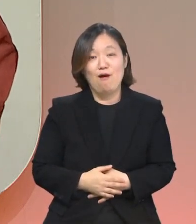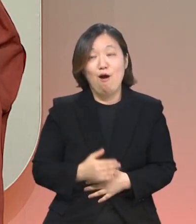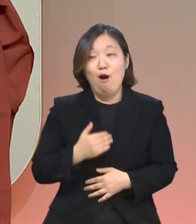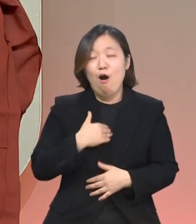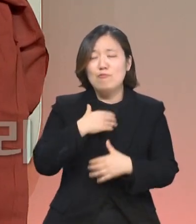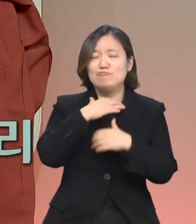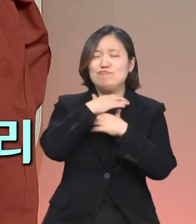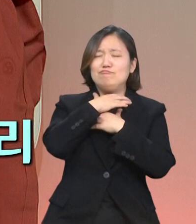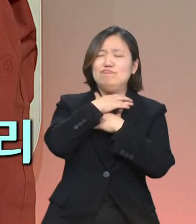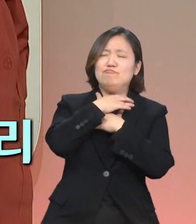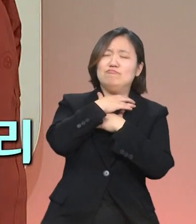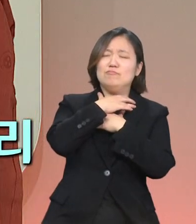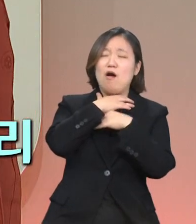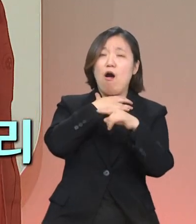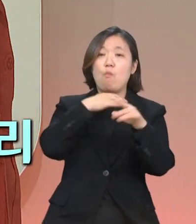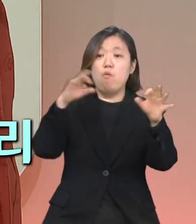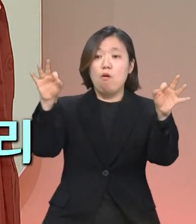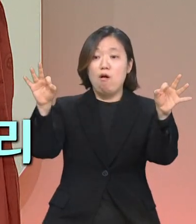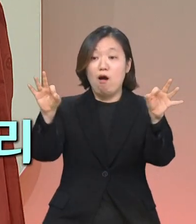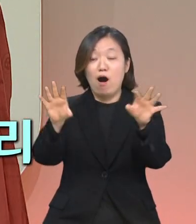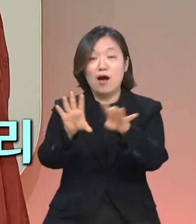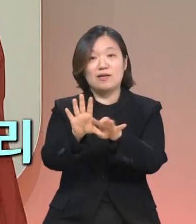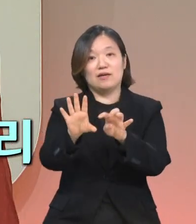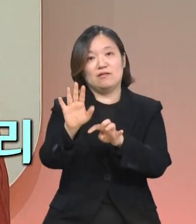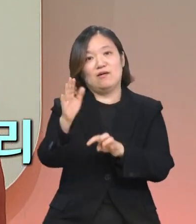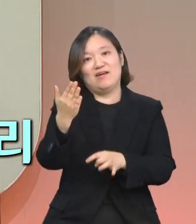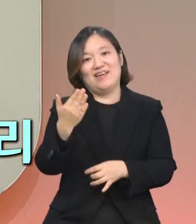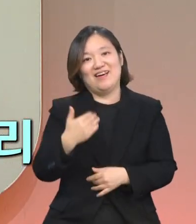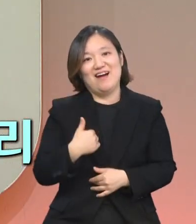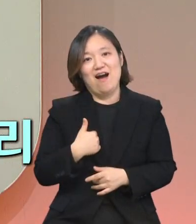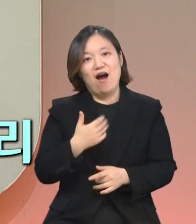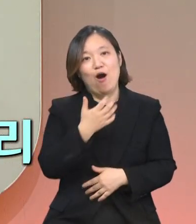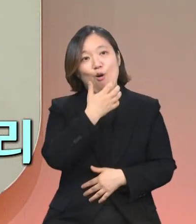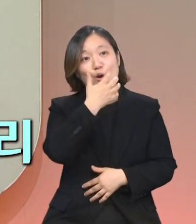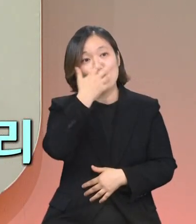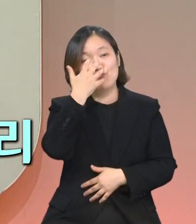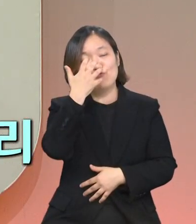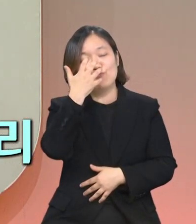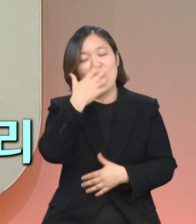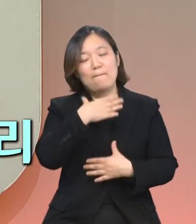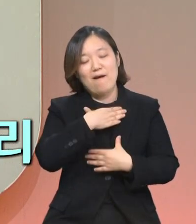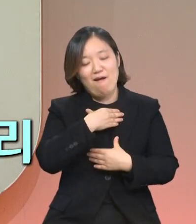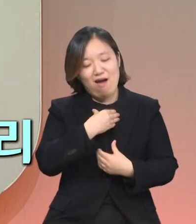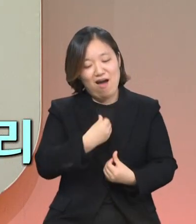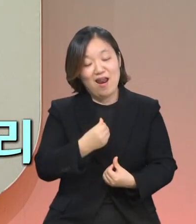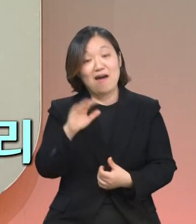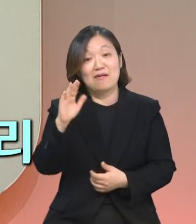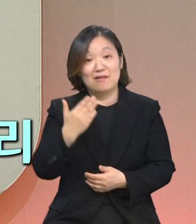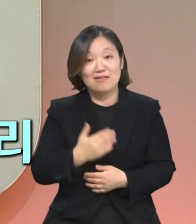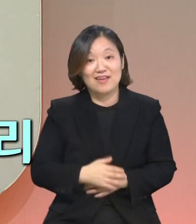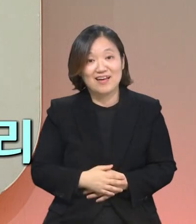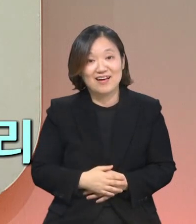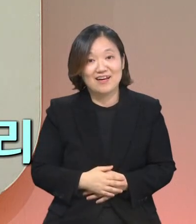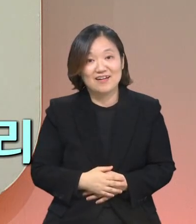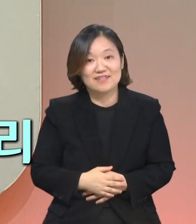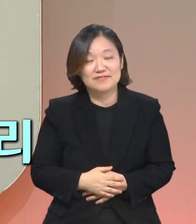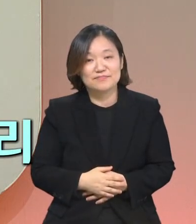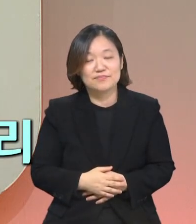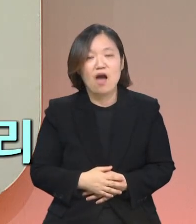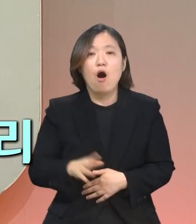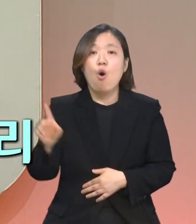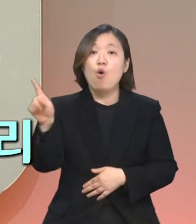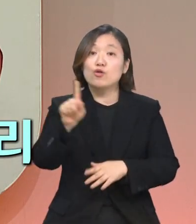점점 가위눌리는 현상들이 전부 이제 사라지면서 잠자리가 편안해지더랍니다 그러다가 어느